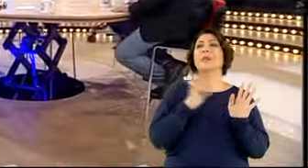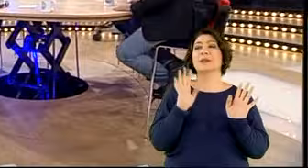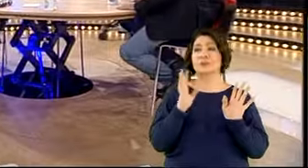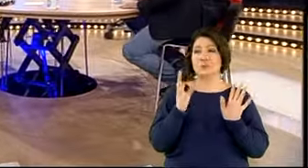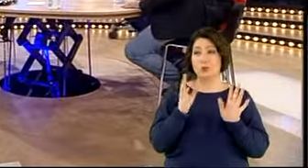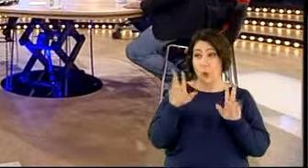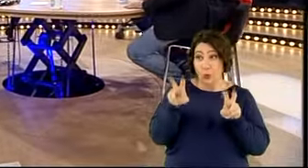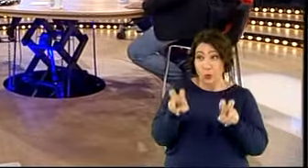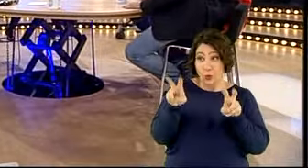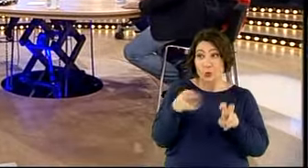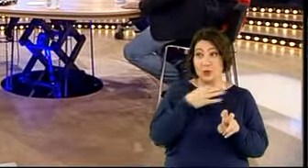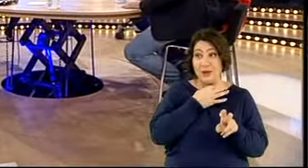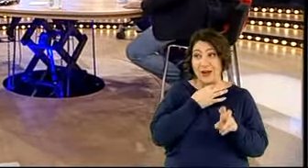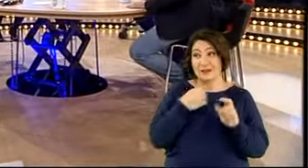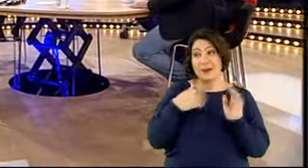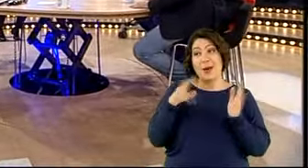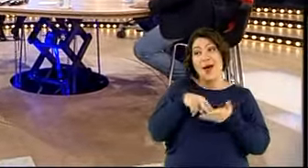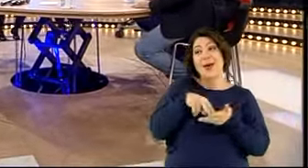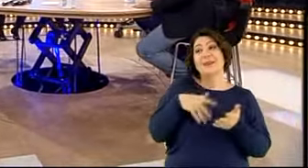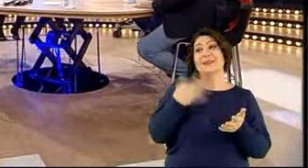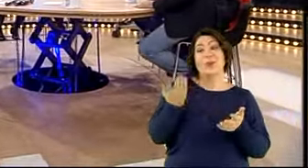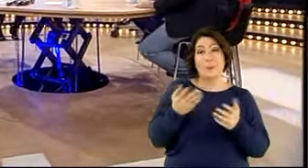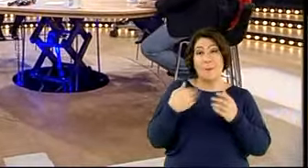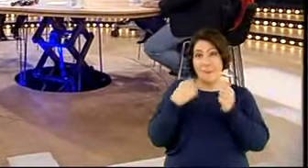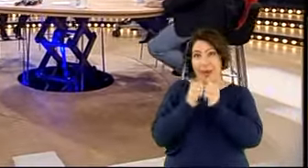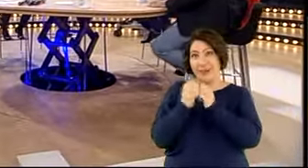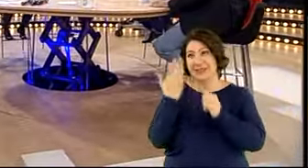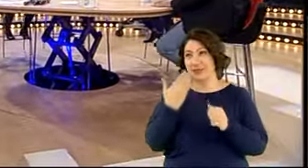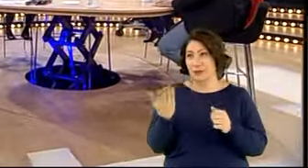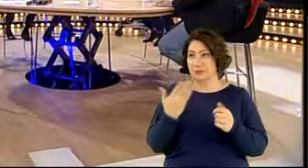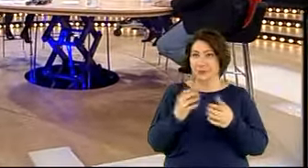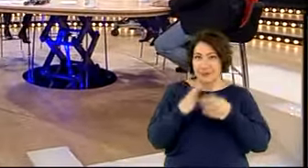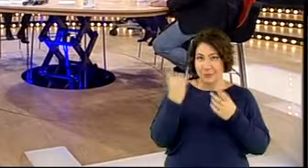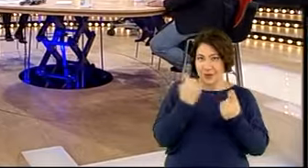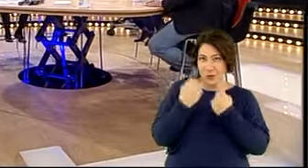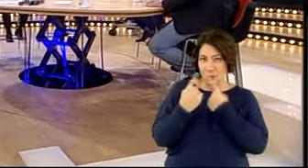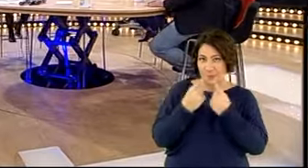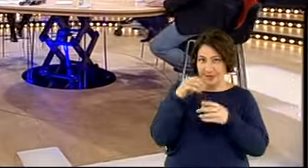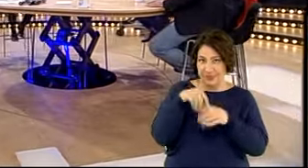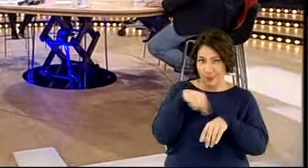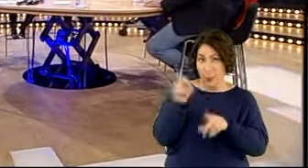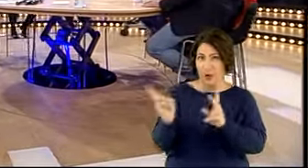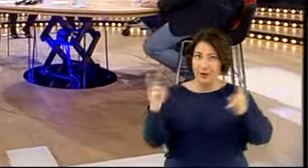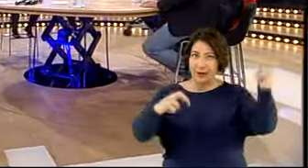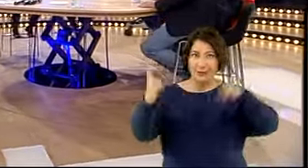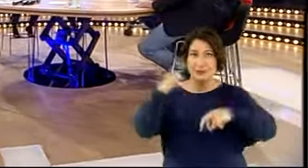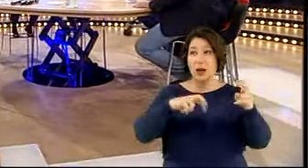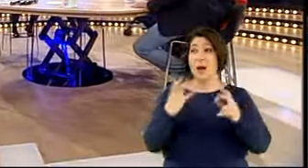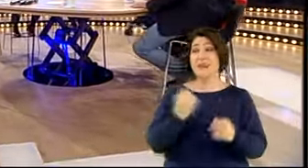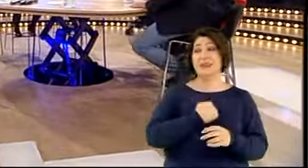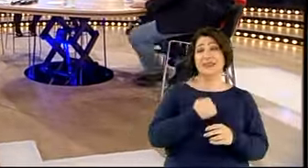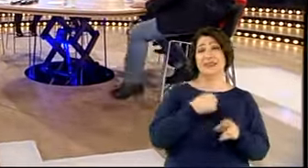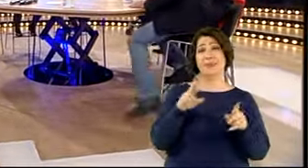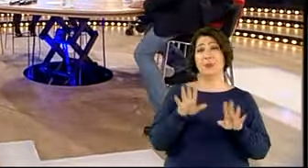Çok otur ne olur. Aynen, lütfen yapmana, ya. Beraber bakalım. Niye? Birisinden konuştuğumuz zaman mesela onlar da ayağa kalksaydılar o ama zaman. Ama sıkılmış